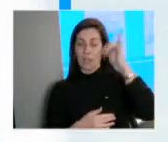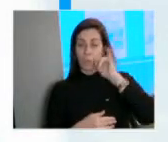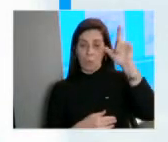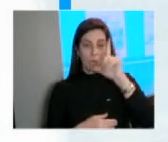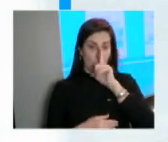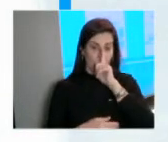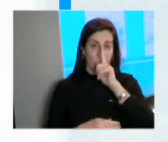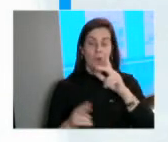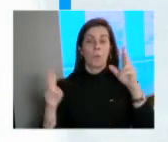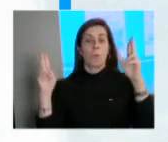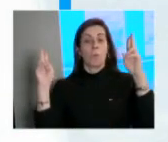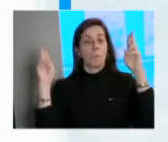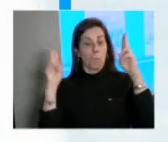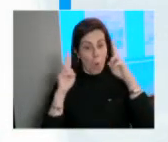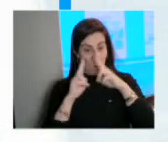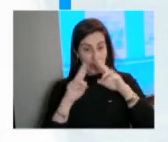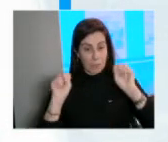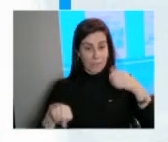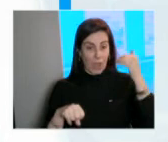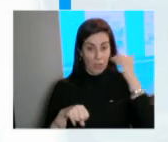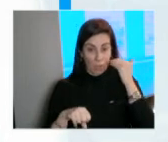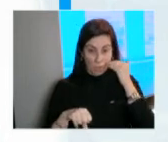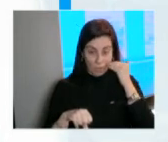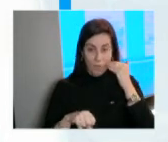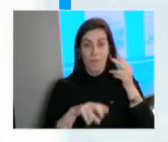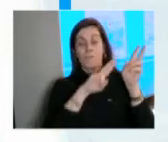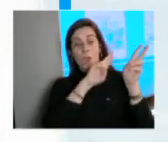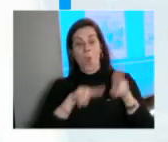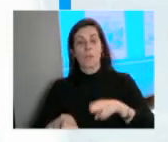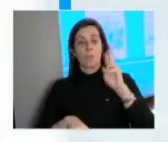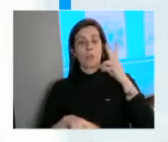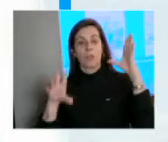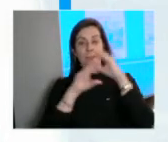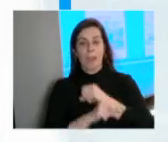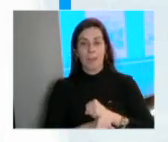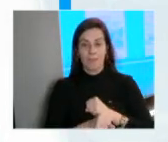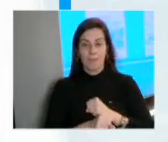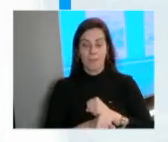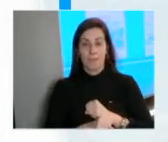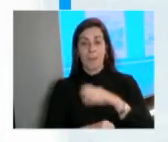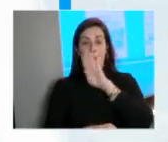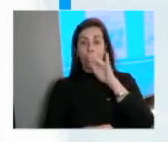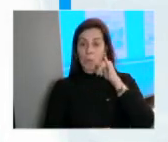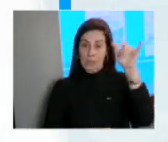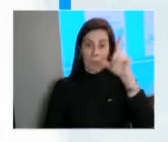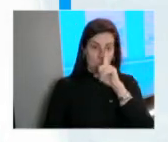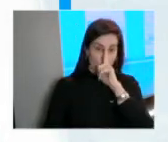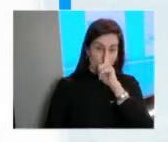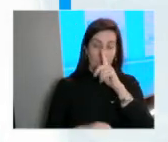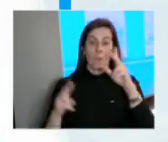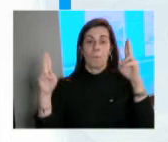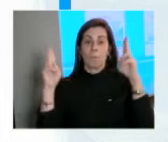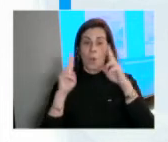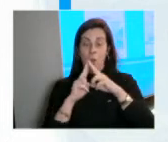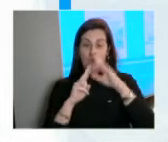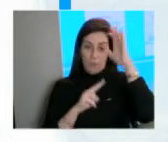נוסע ביום ראשון, כלומר היום, נפגש עם טראמפ בשני מחר, וחוזר באותו היום. ביבי נוסע ביום ראשון,